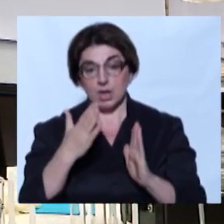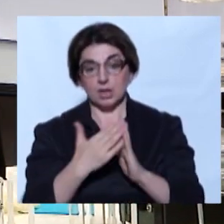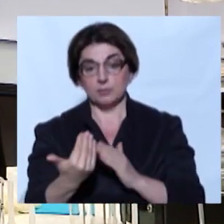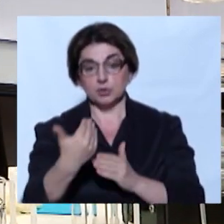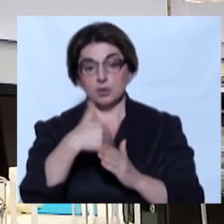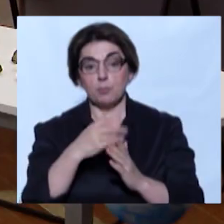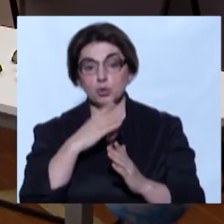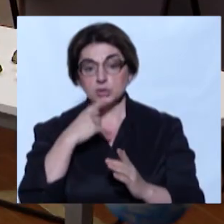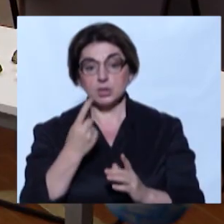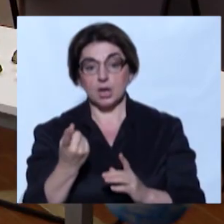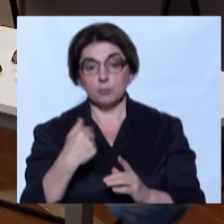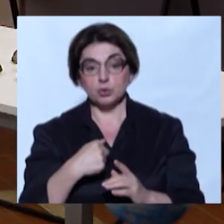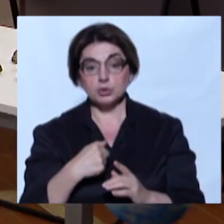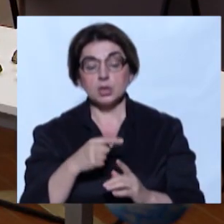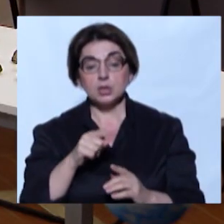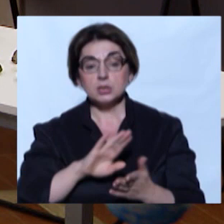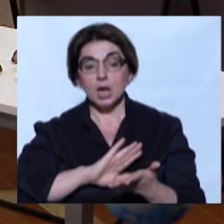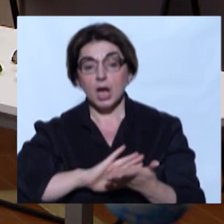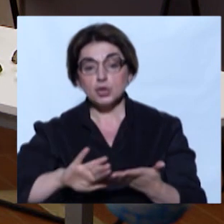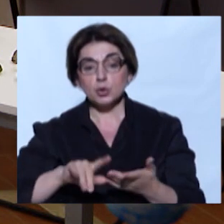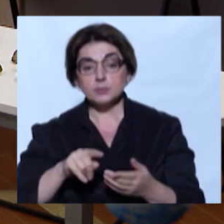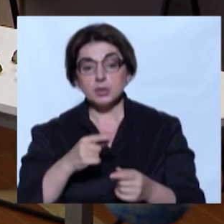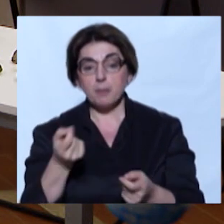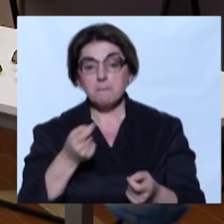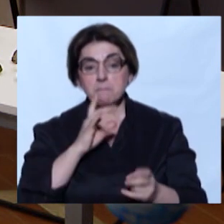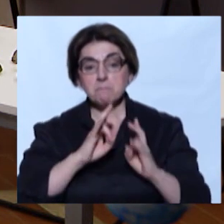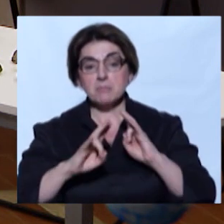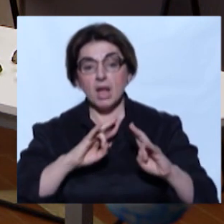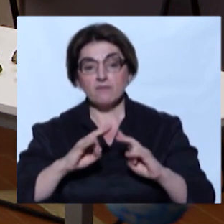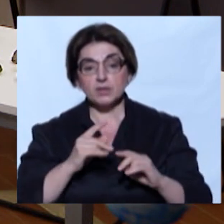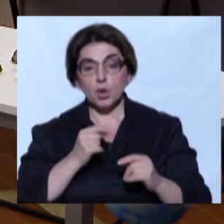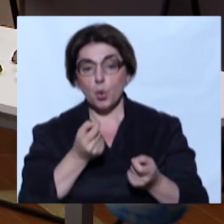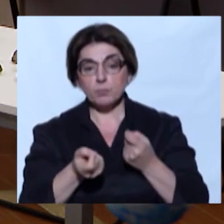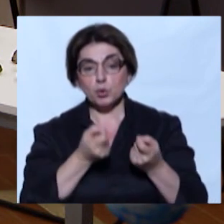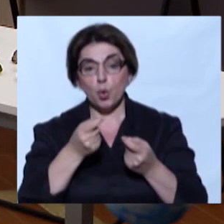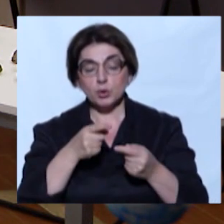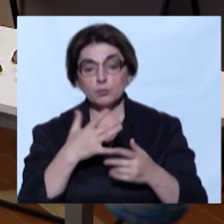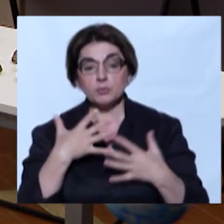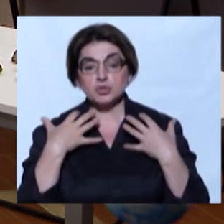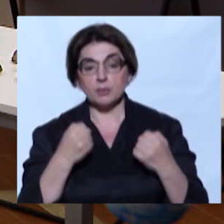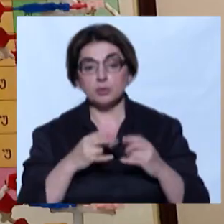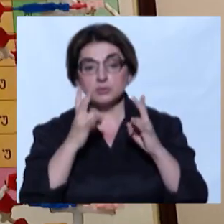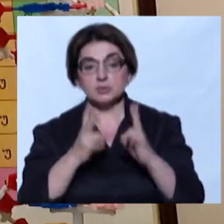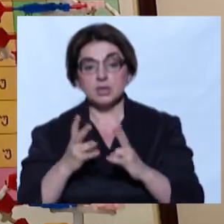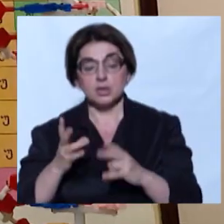სრულიად გასუფთავებულში. სწორედ ის აშორებს იმ მავნე მიკროორგანიზმებს, რომლებიც შეიძლება ჯანმრთელობისთვის საზიანო